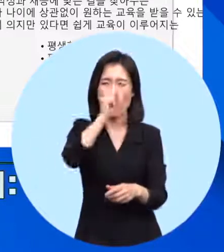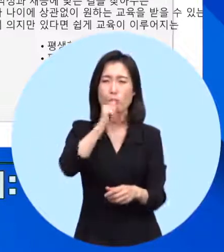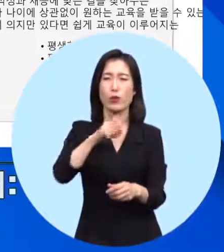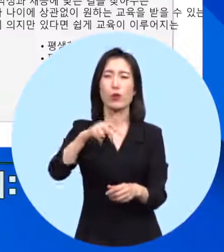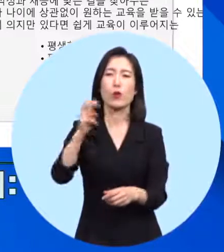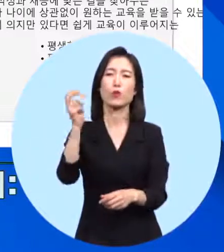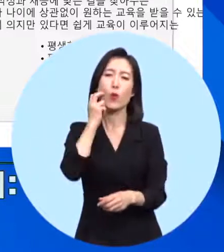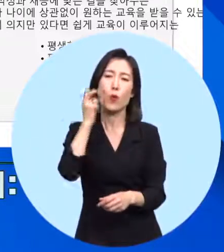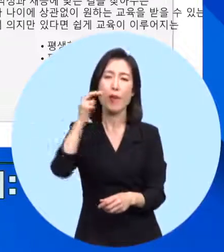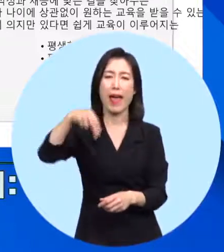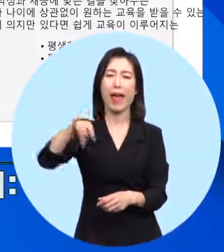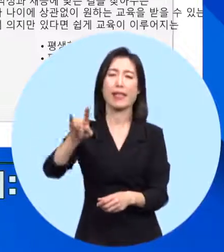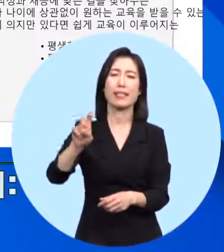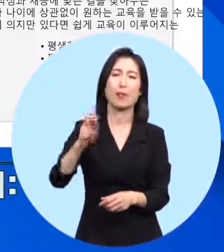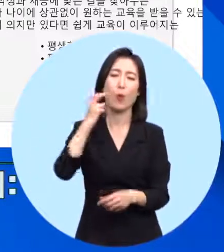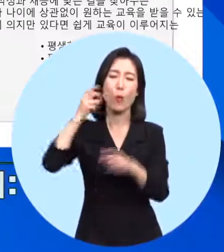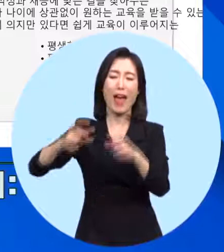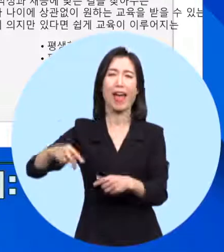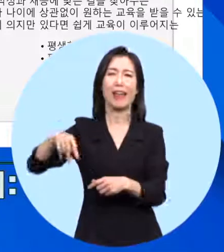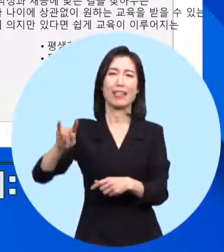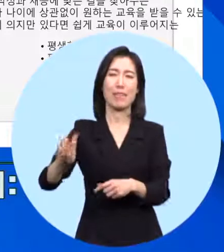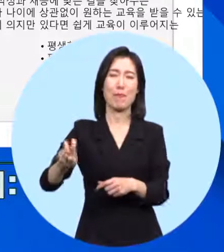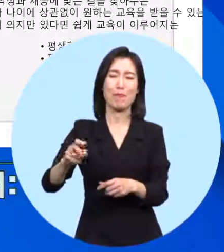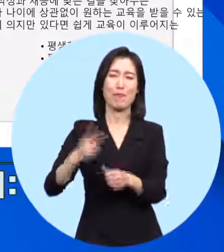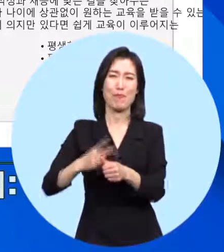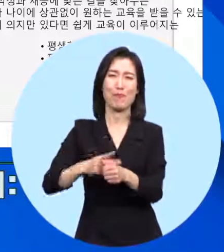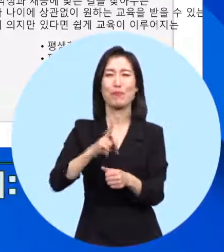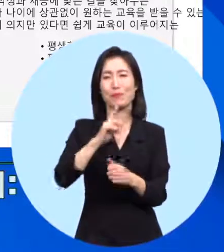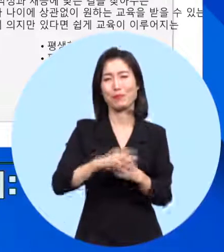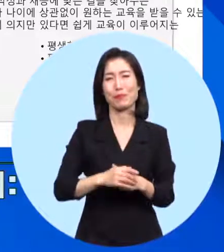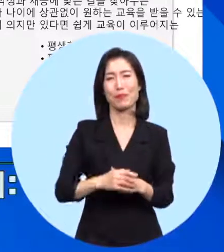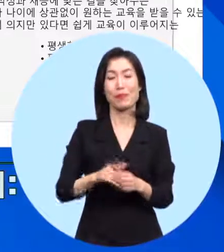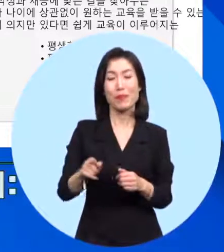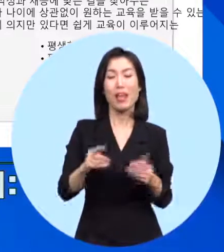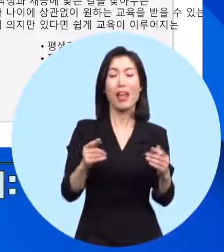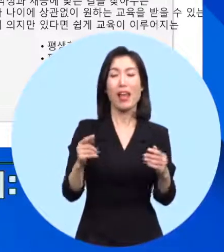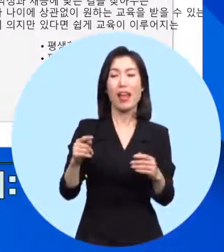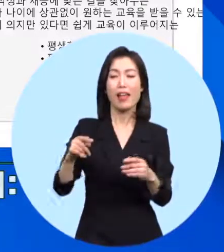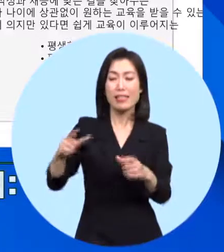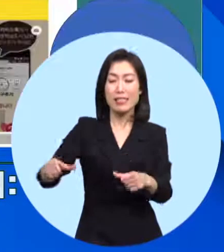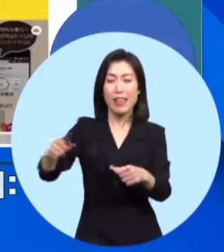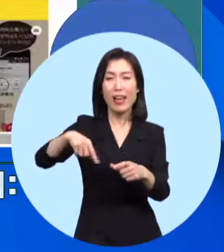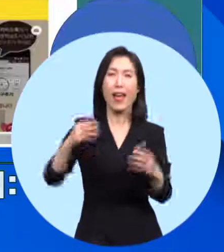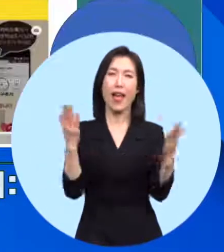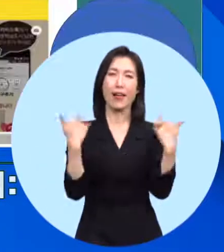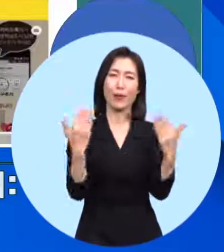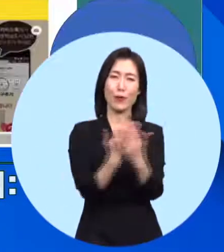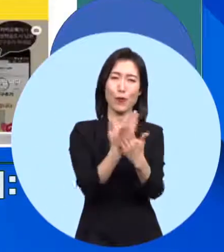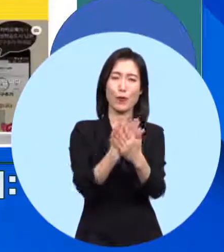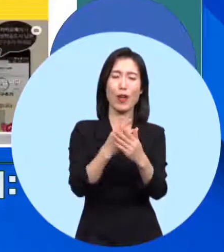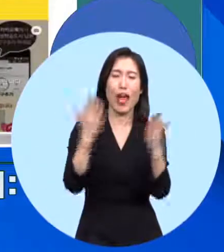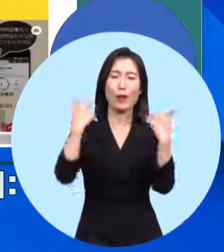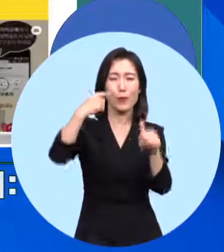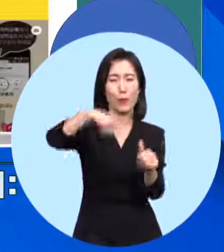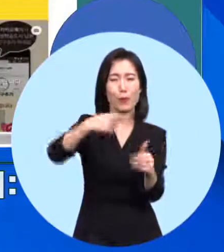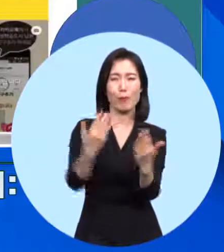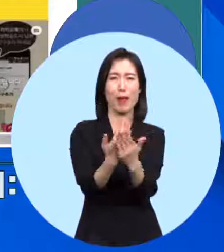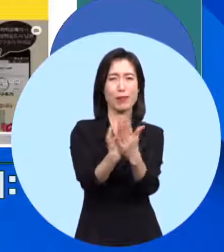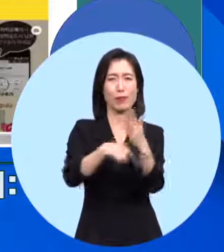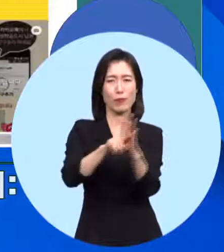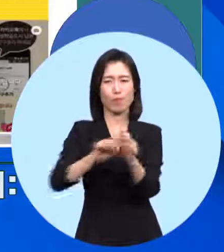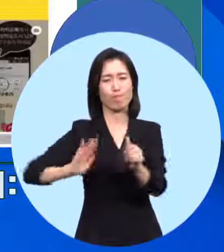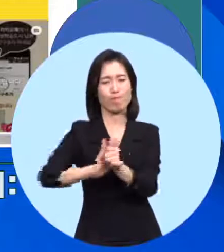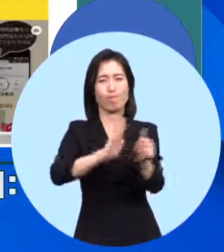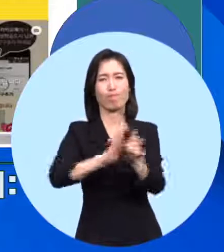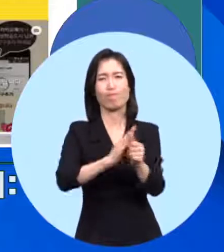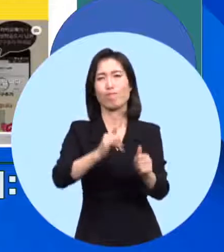정도로 지자체에서는 평생교육과 학교교육 발전을 위해서 열심을 다하고 있습니다.